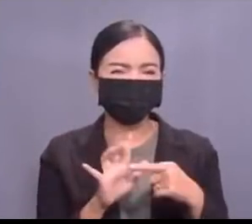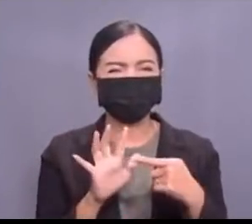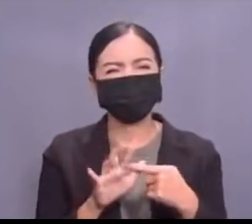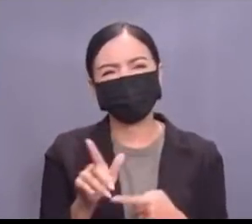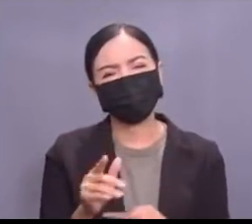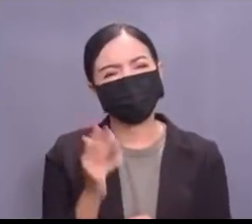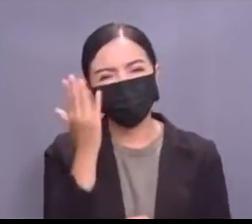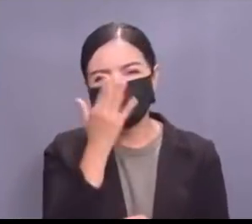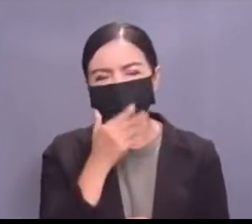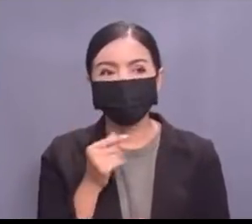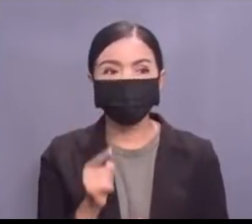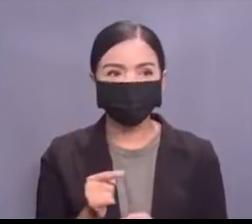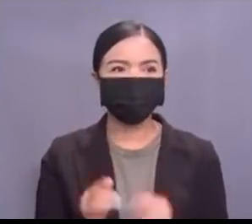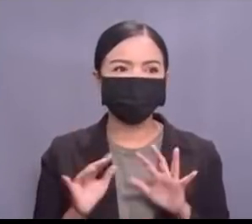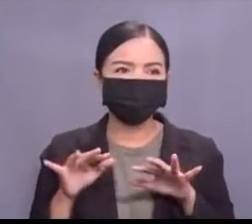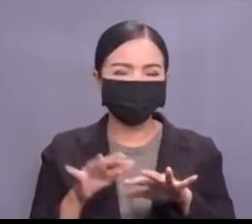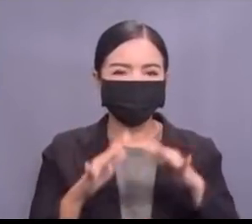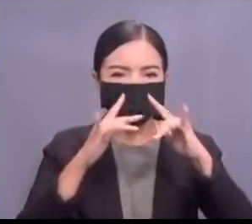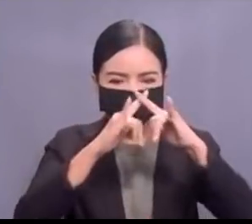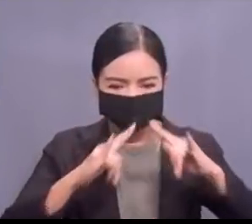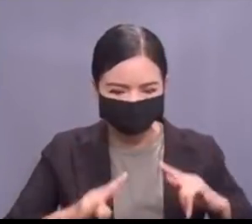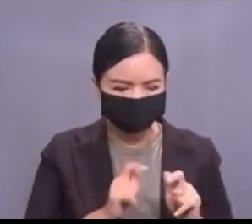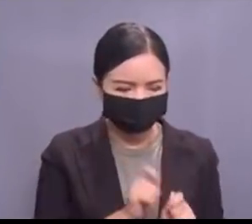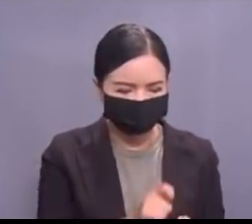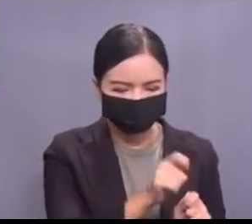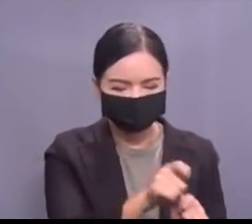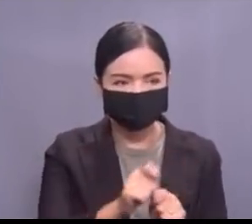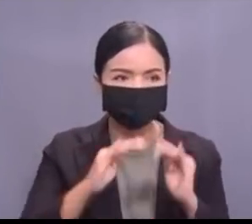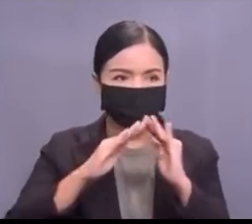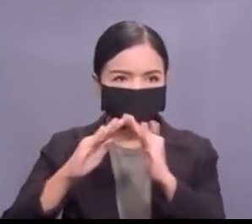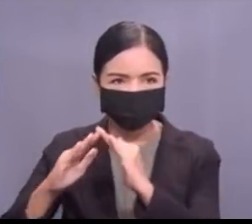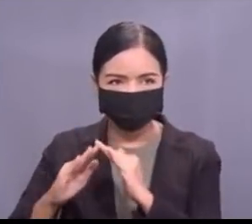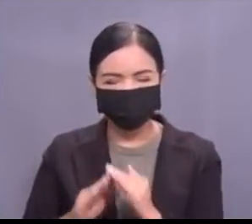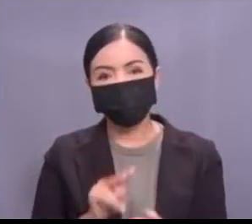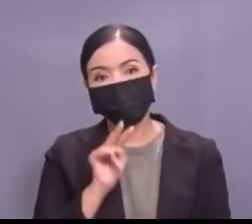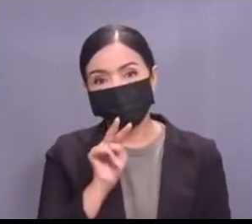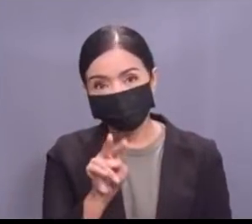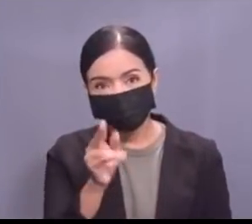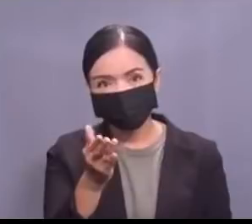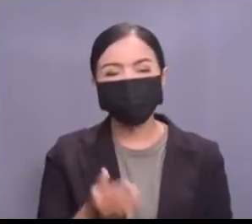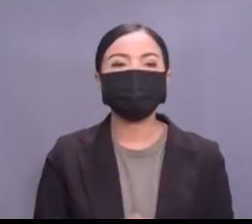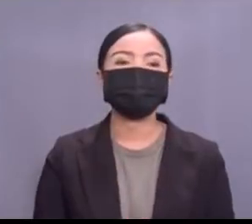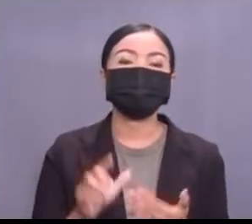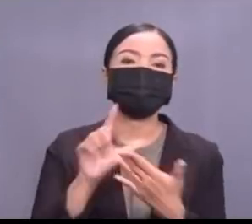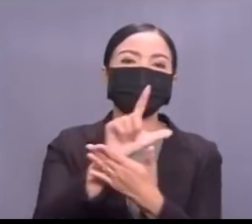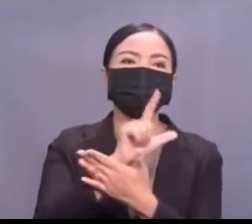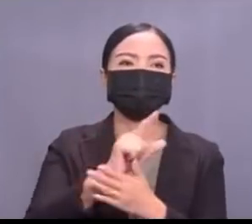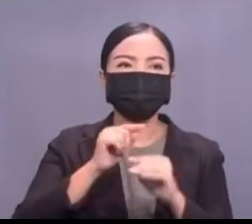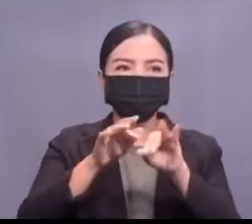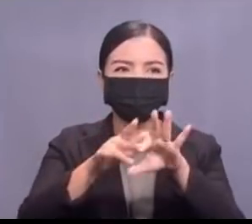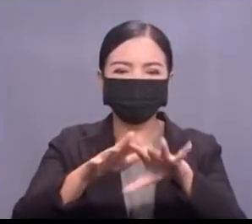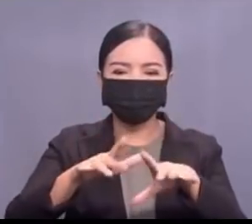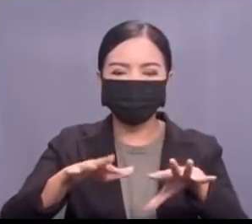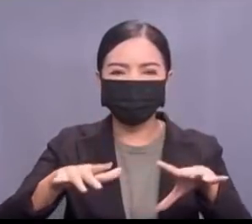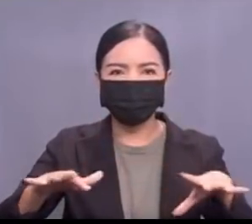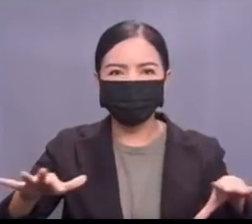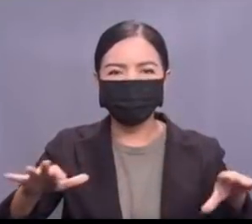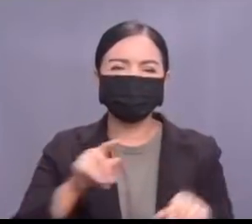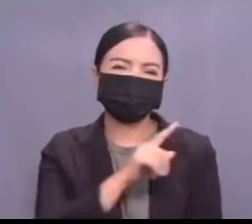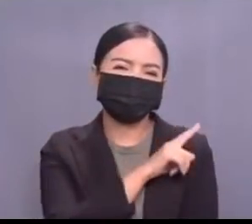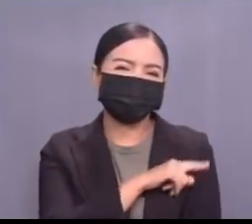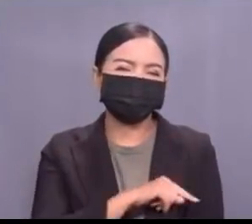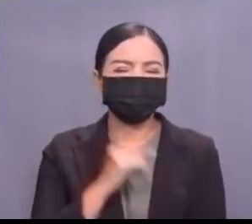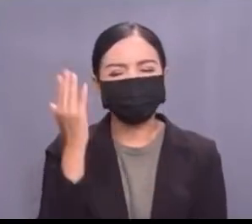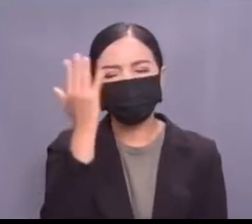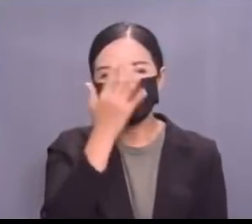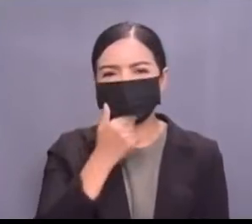หหยุดยาวคนไปกางเต็นท์นี่เป็นไงยังไงก็ต้องไปอะค่ะไปจังหวัดเลยก็มีทะเลเห็นไหมคะทะเลหมอ